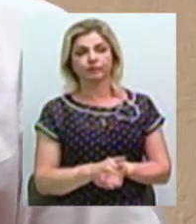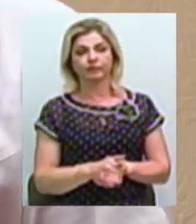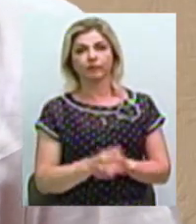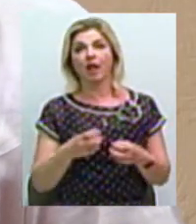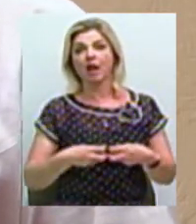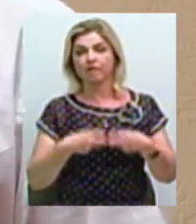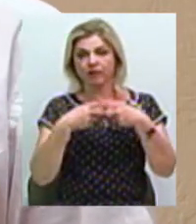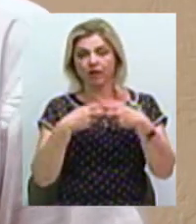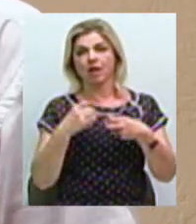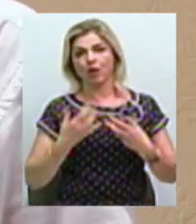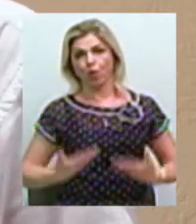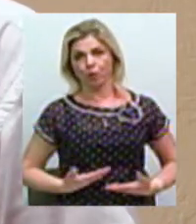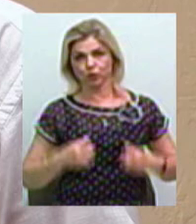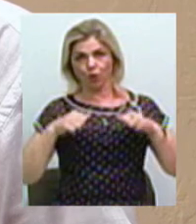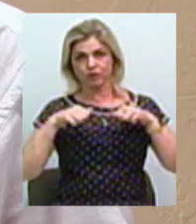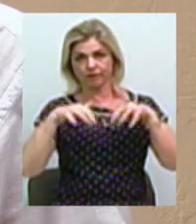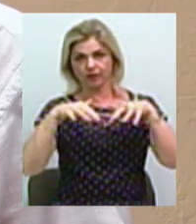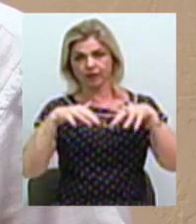ліфти та комунальне освітлення.